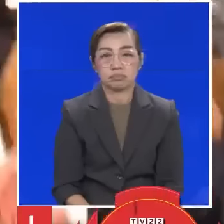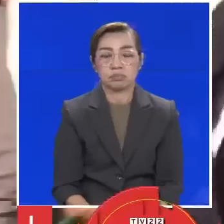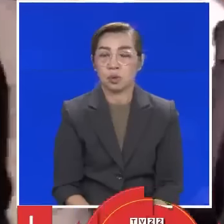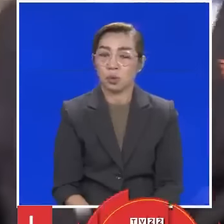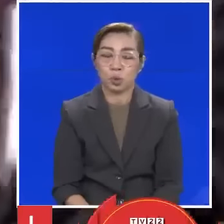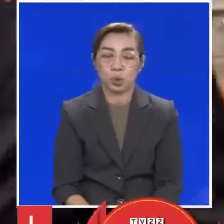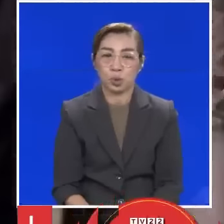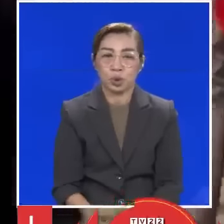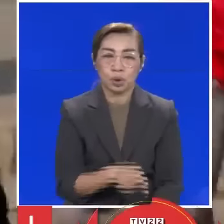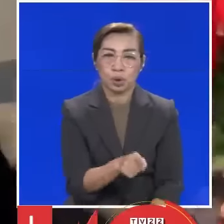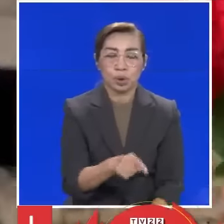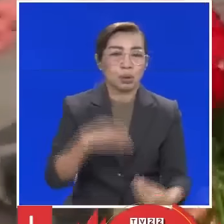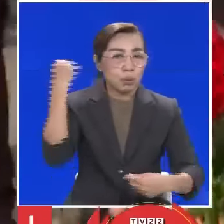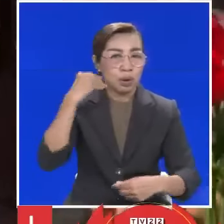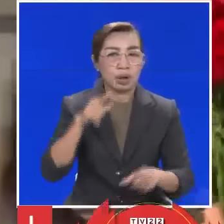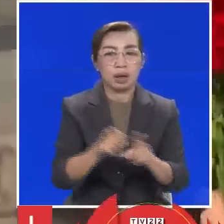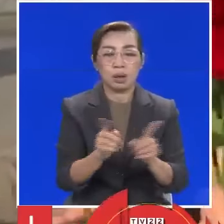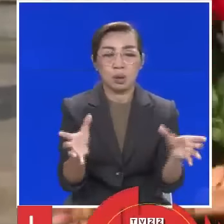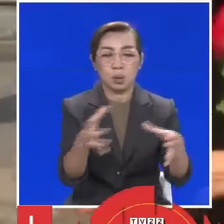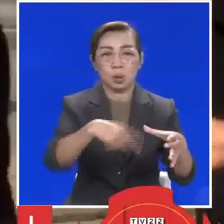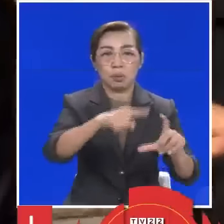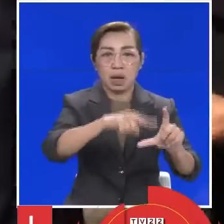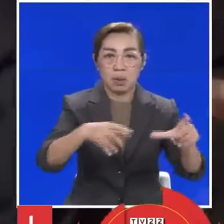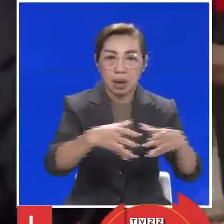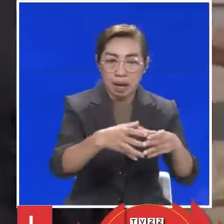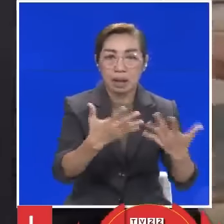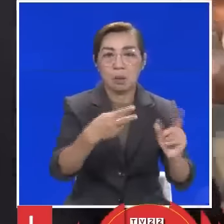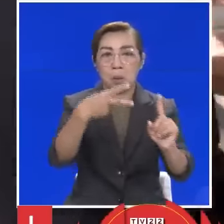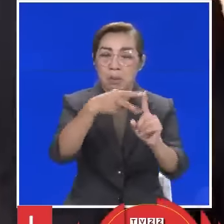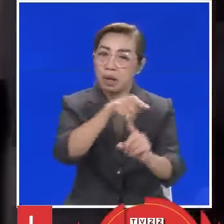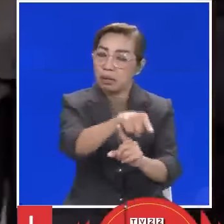ารัวๆเลยนะสำหรับทางฝั่งของก้าวไกลรวมถึงอนาคตใหม่นะ คะ